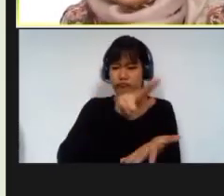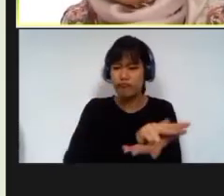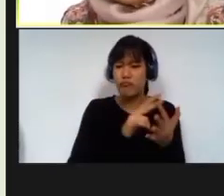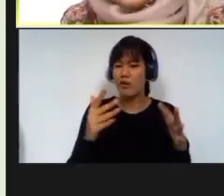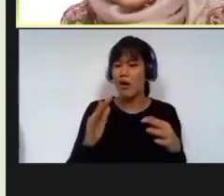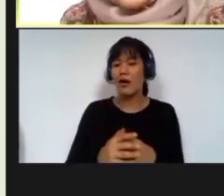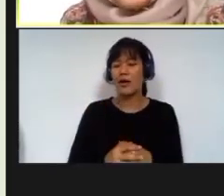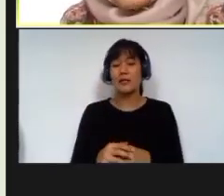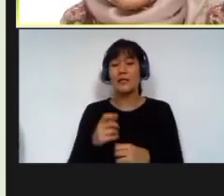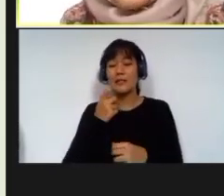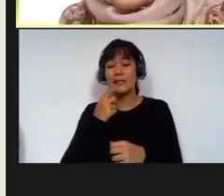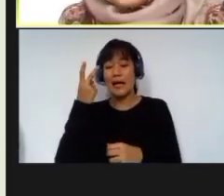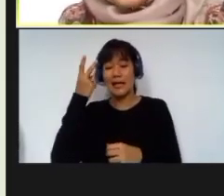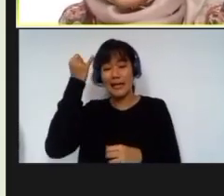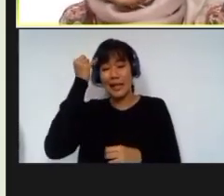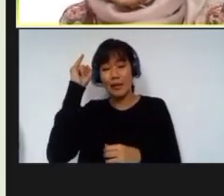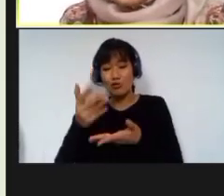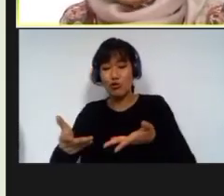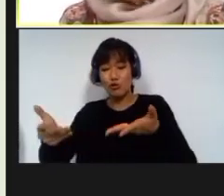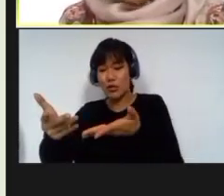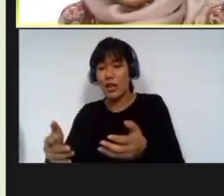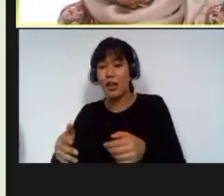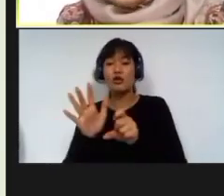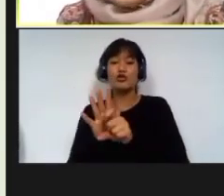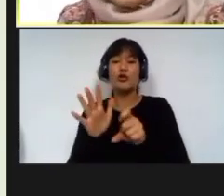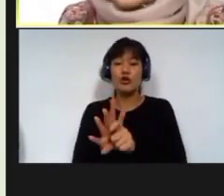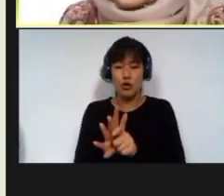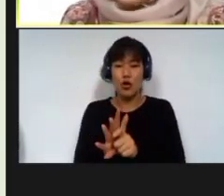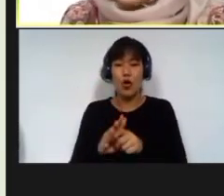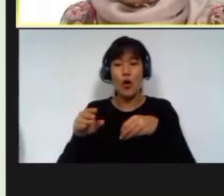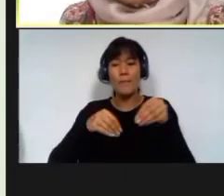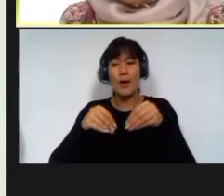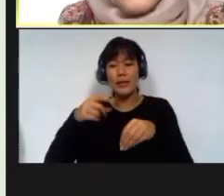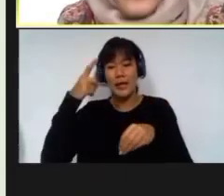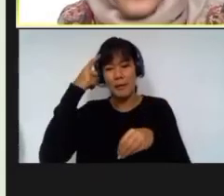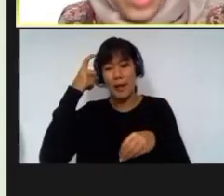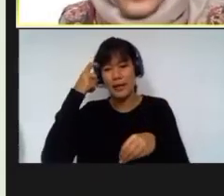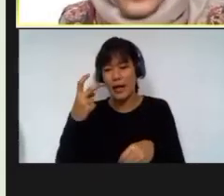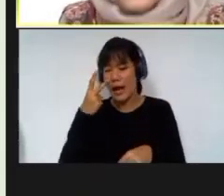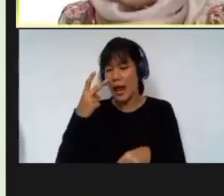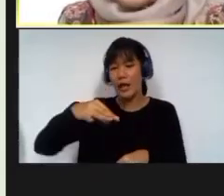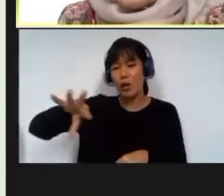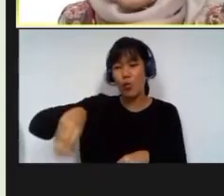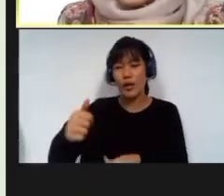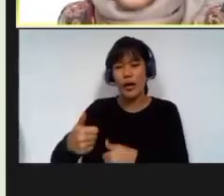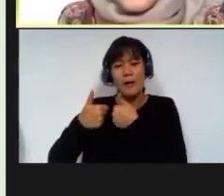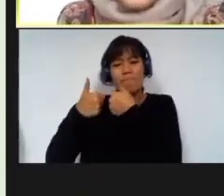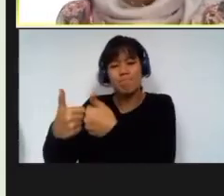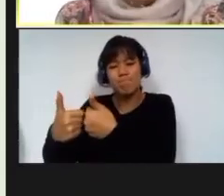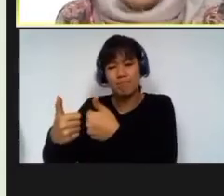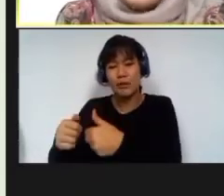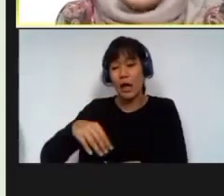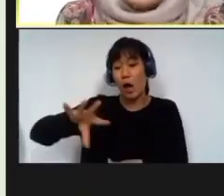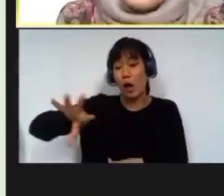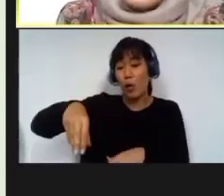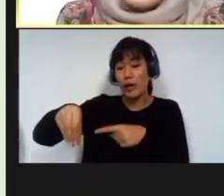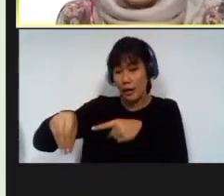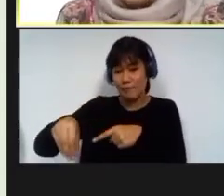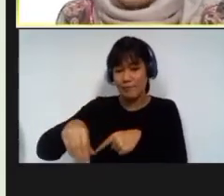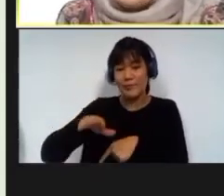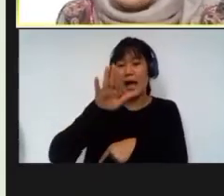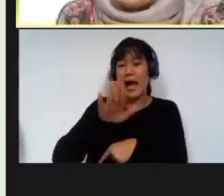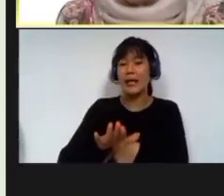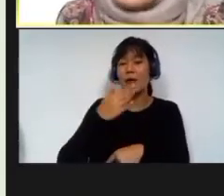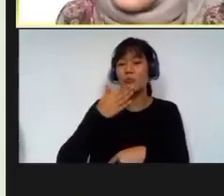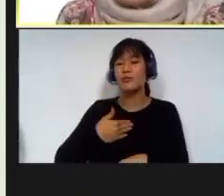jumpai misalnya materi pelajaran yang selalu menggambarkan keluarga yang utuh, bahwa anak itu memiliki ayah dan